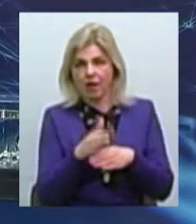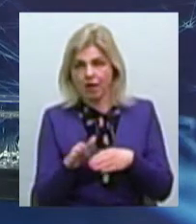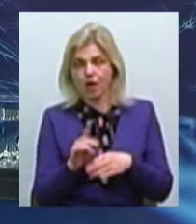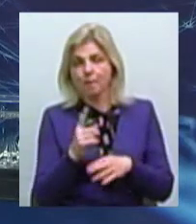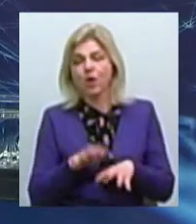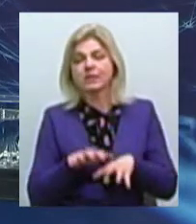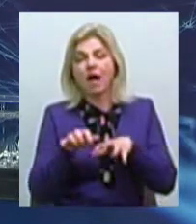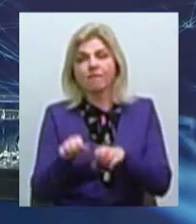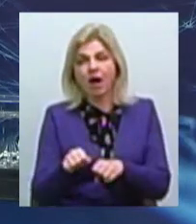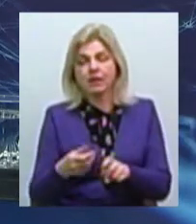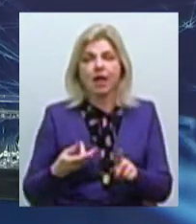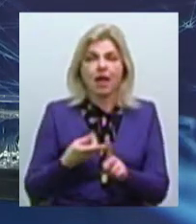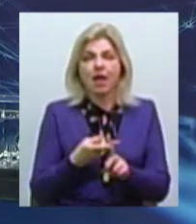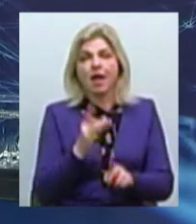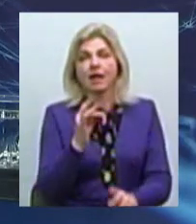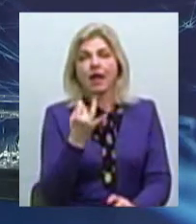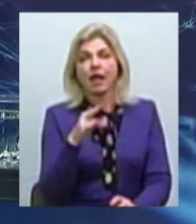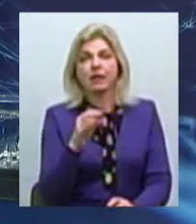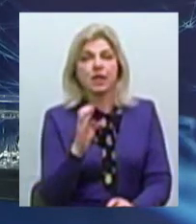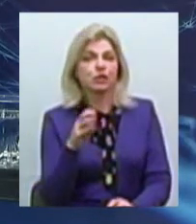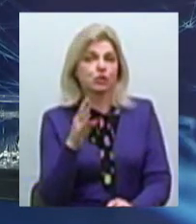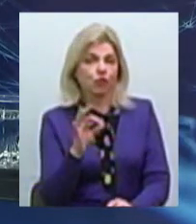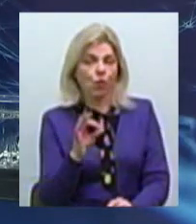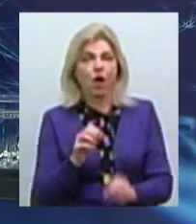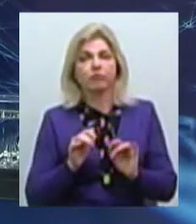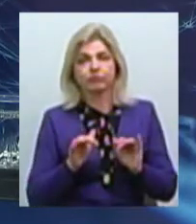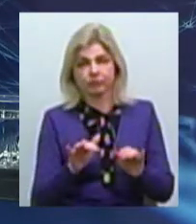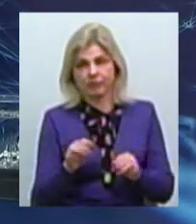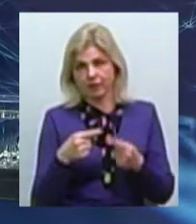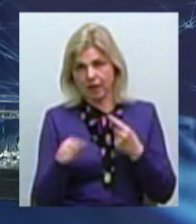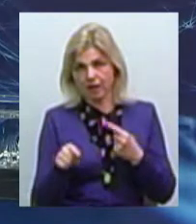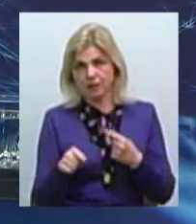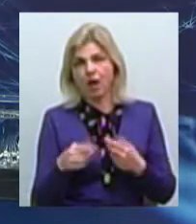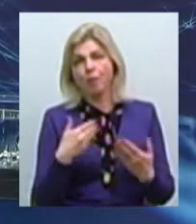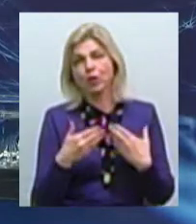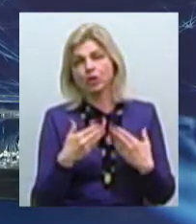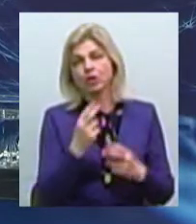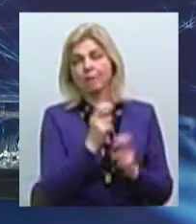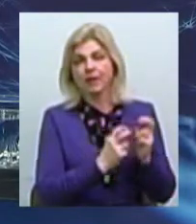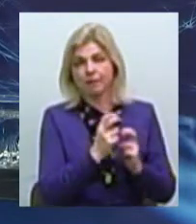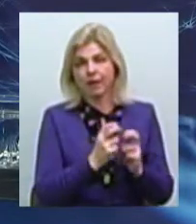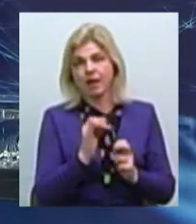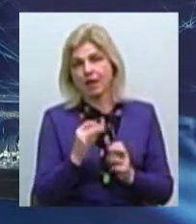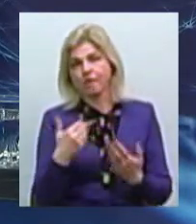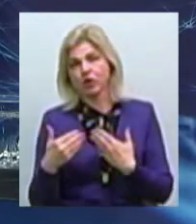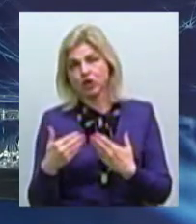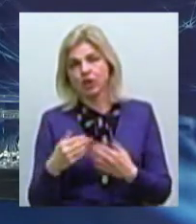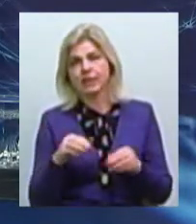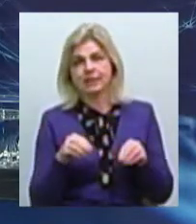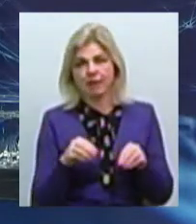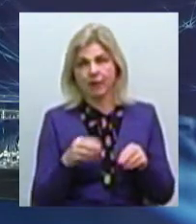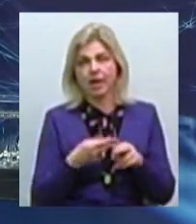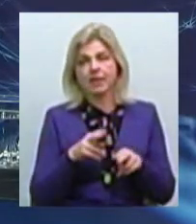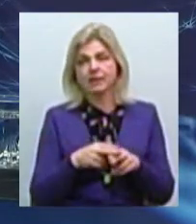рейдерство происходит по-разному в отношении предприятий и в отношении земли c резни и